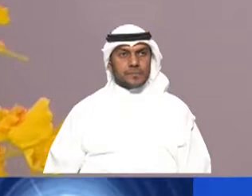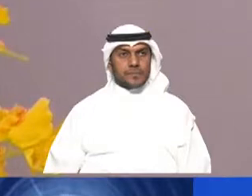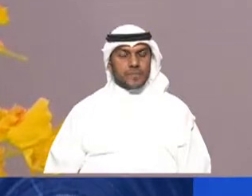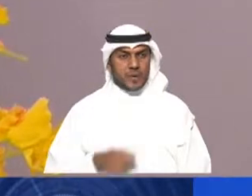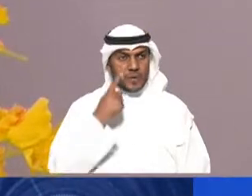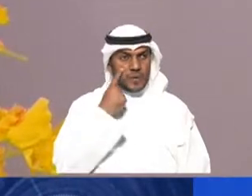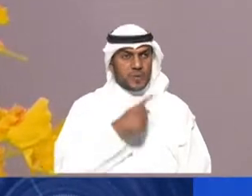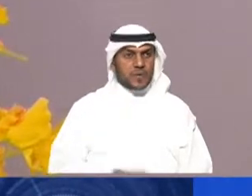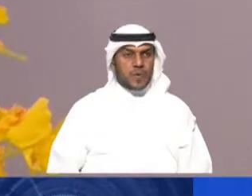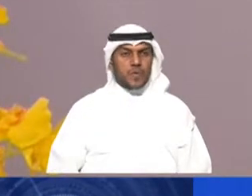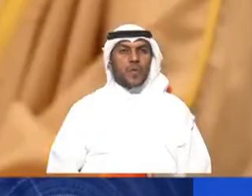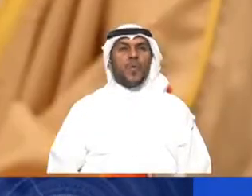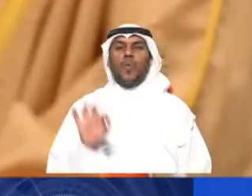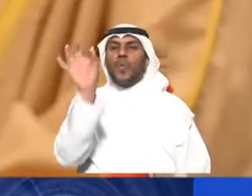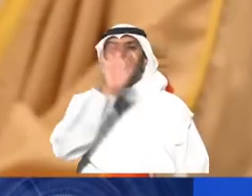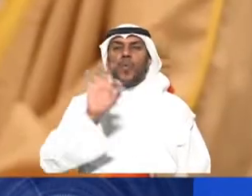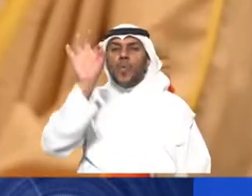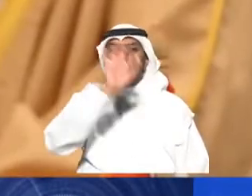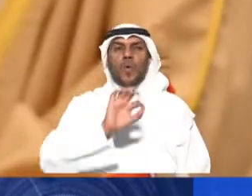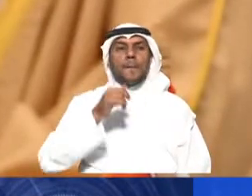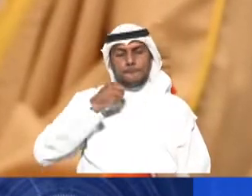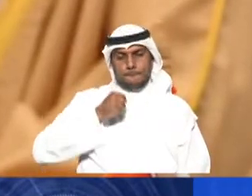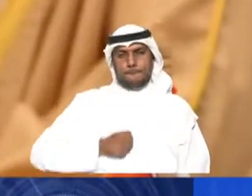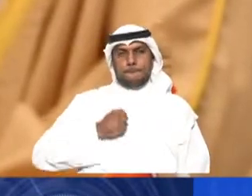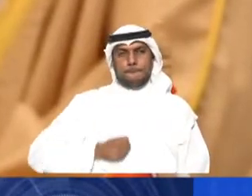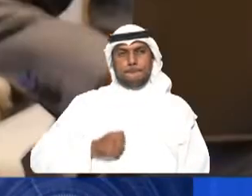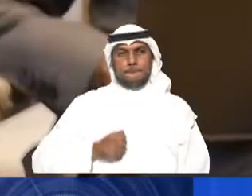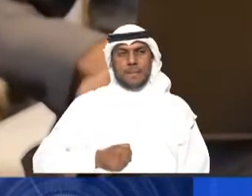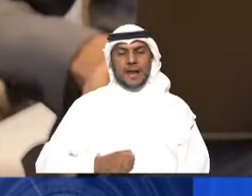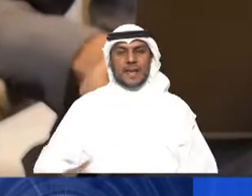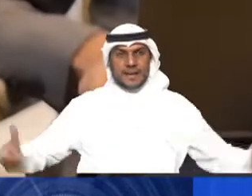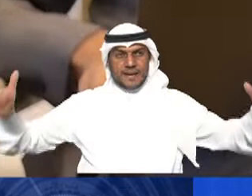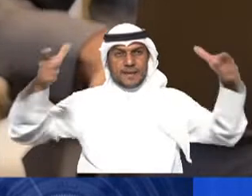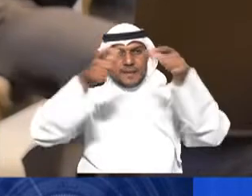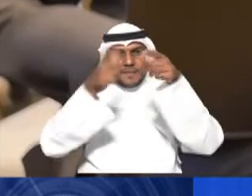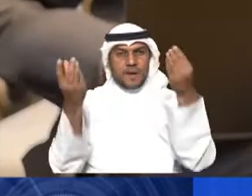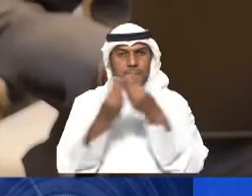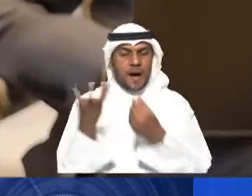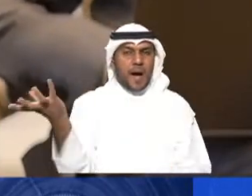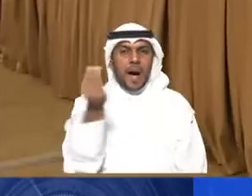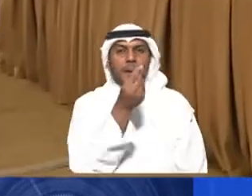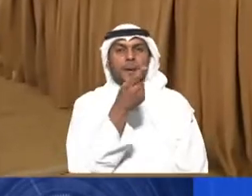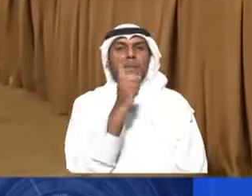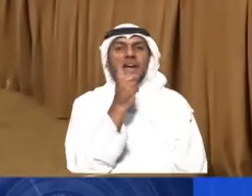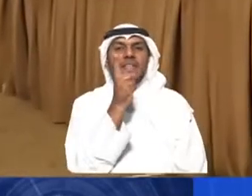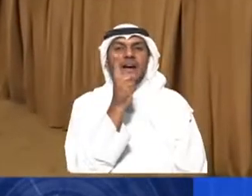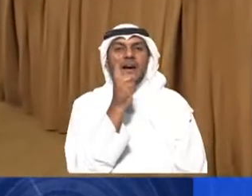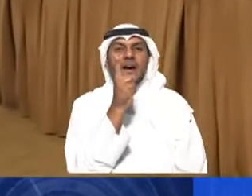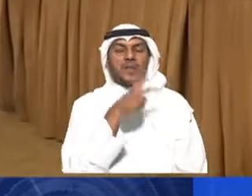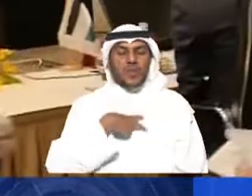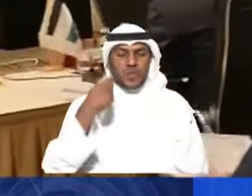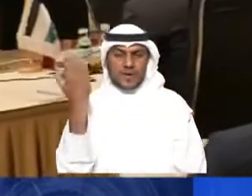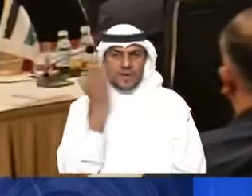عقدت المنظمة العربية للتربية والثقافة والعلوم المؤتمر 11 لوزراء التربية والتعليم